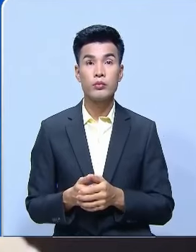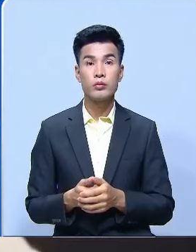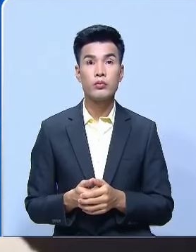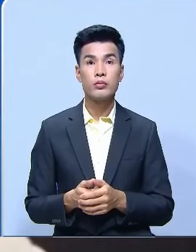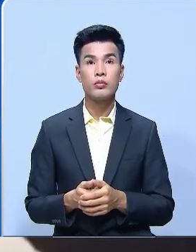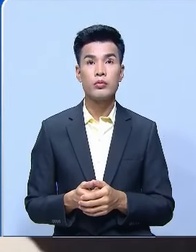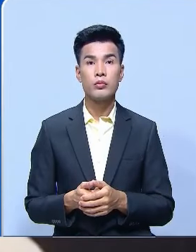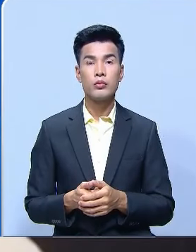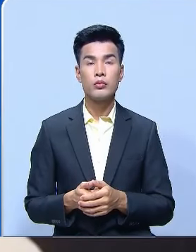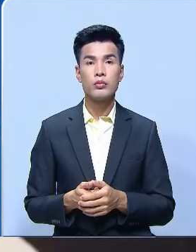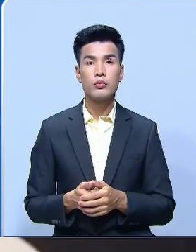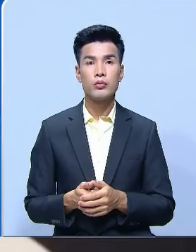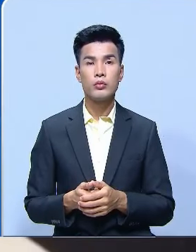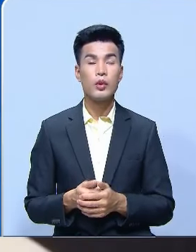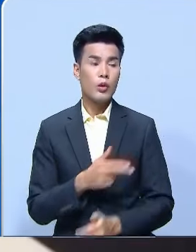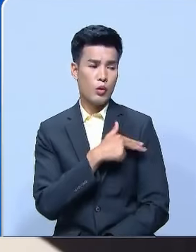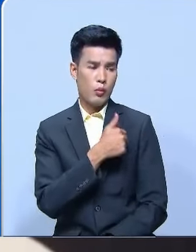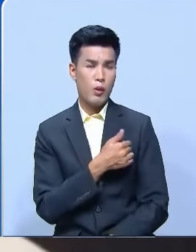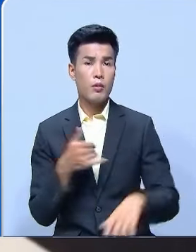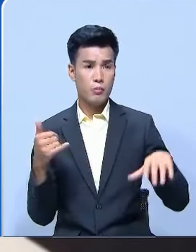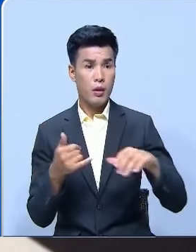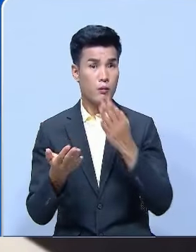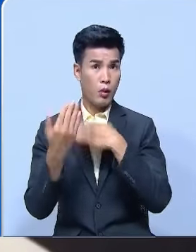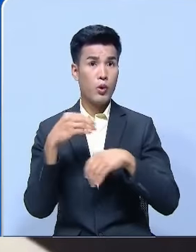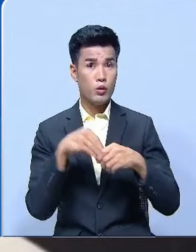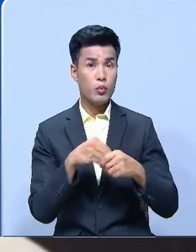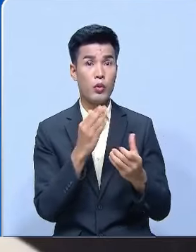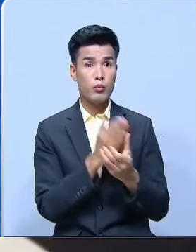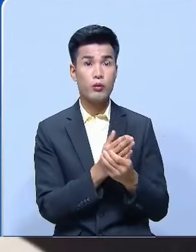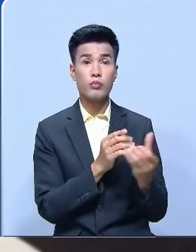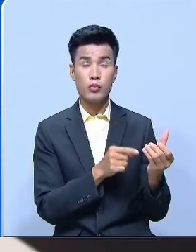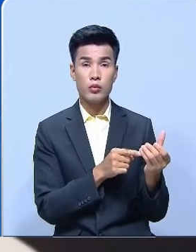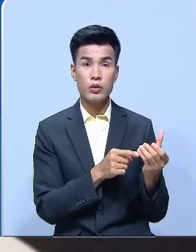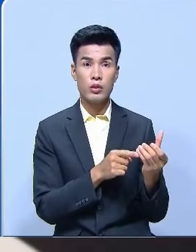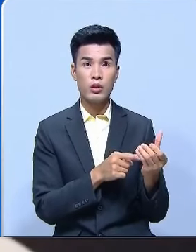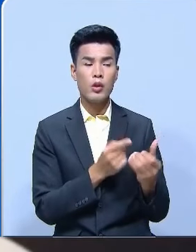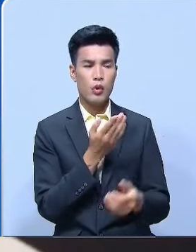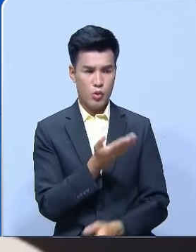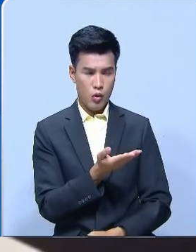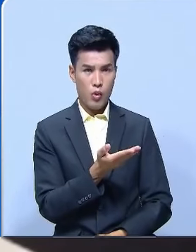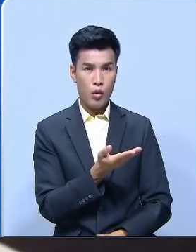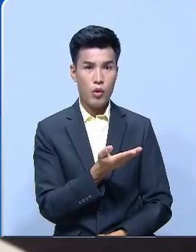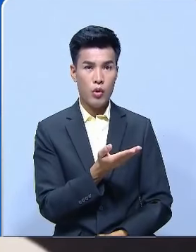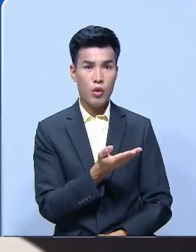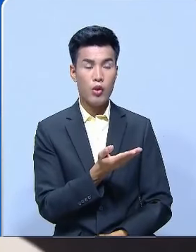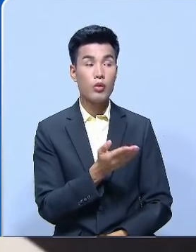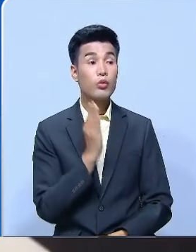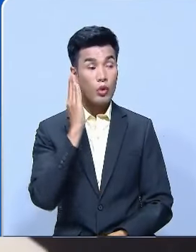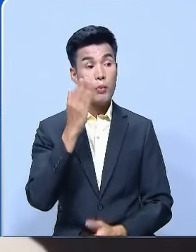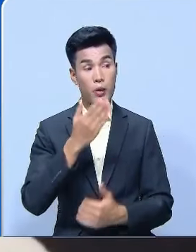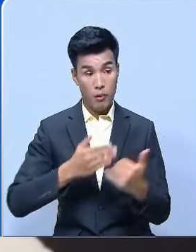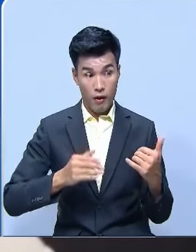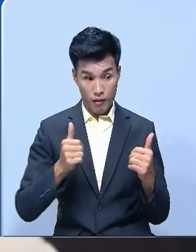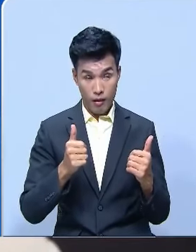เราก็เลยไปโรงพยาบาลเพื่อให้เรามีประวัติการรักษาที่นั่นเพื่อที่เราจะขอในการผ่าตัดในครั้งต่อๆไปอะไรอย่